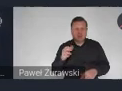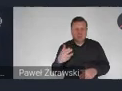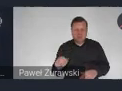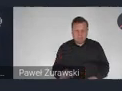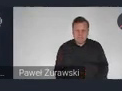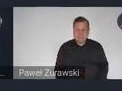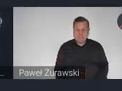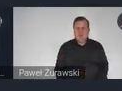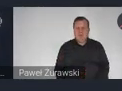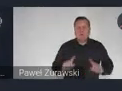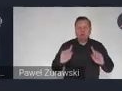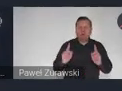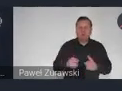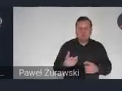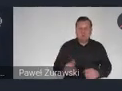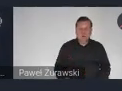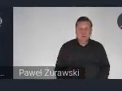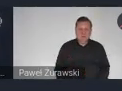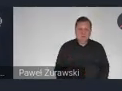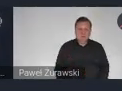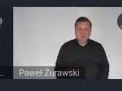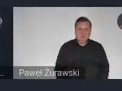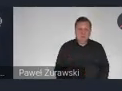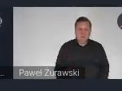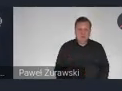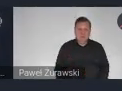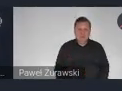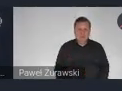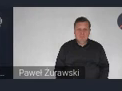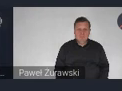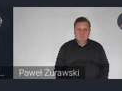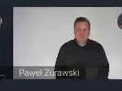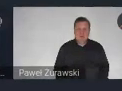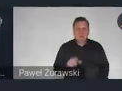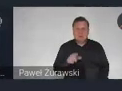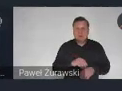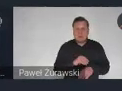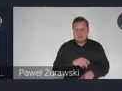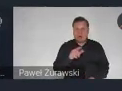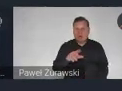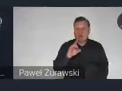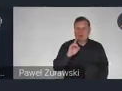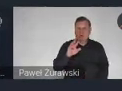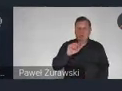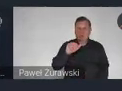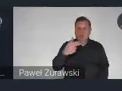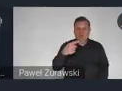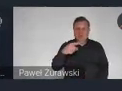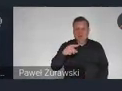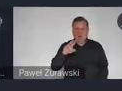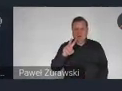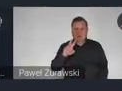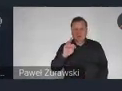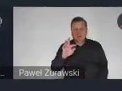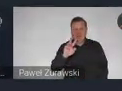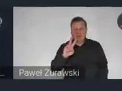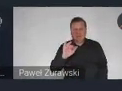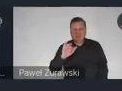pokrótce należy stwierdzić że ta metoda grundiwiańska jakkolwiek